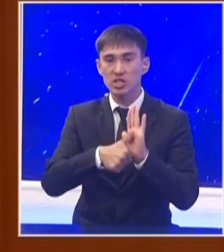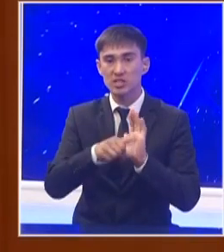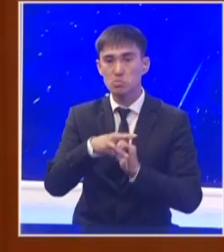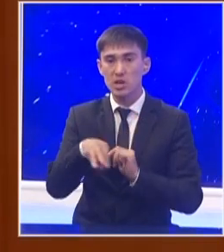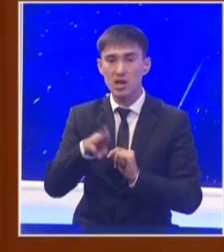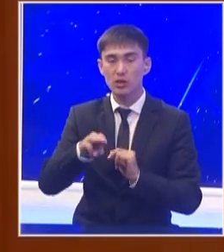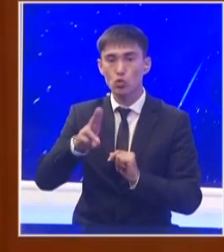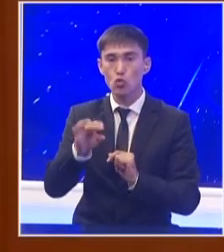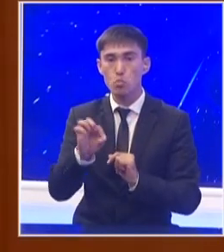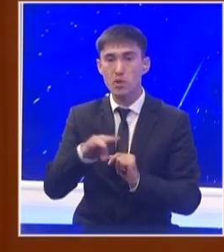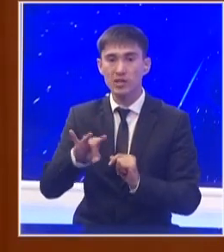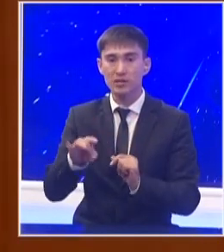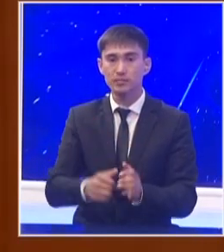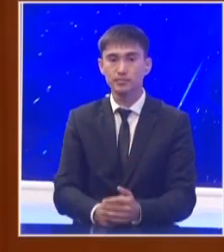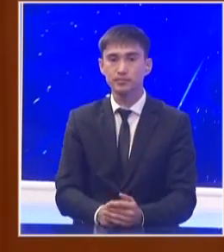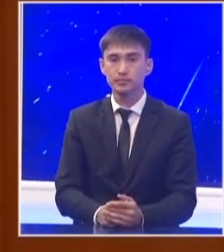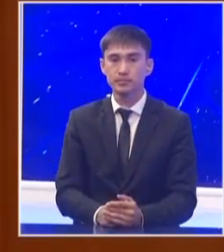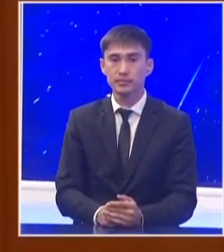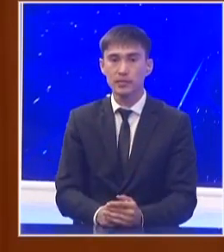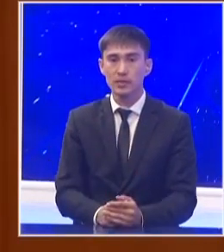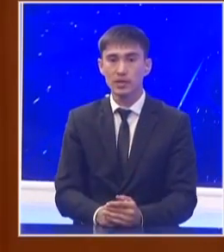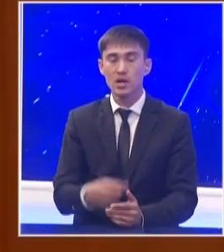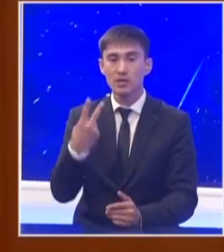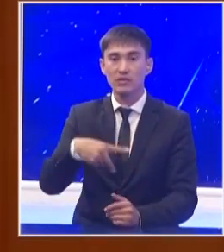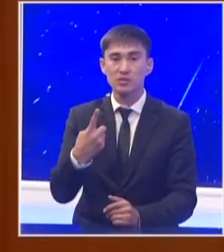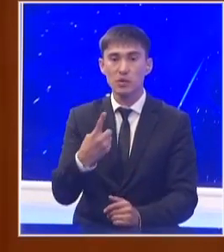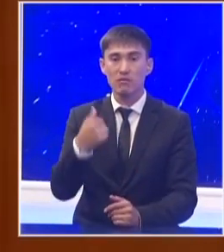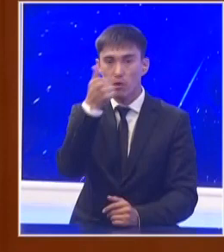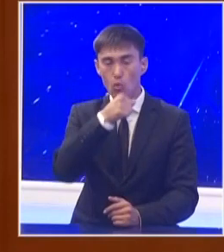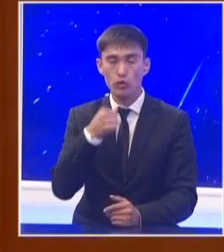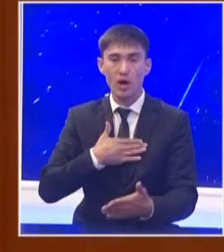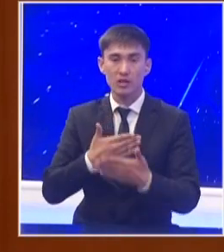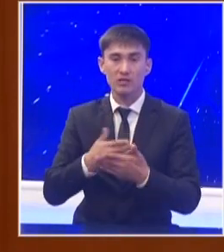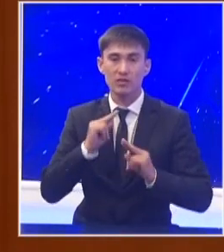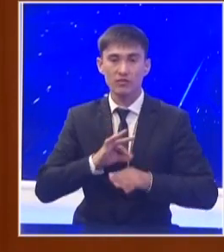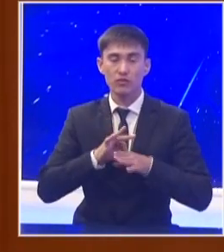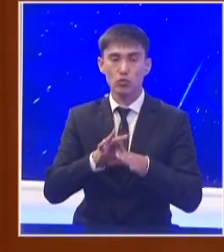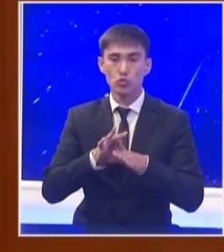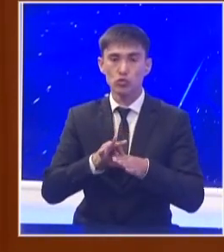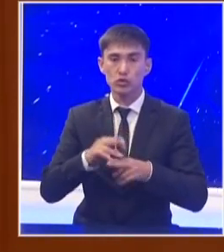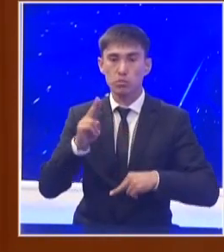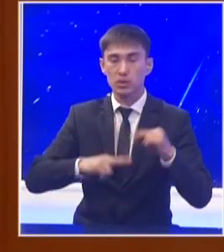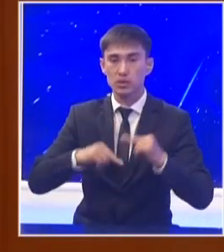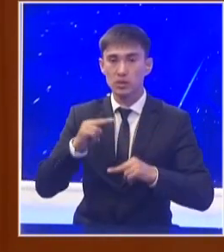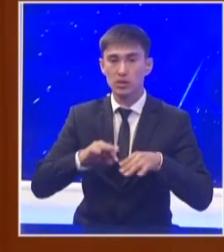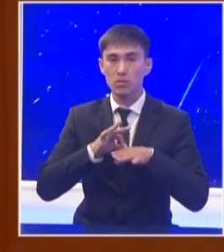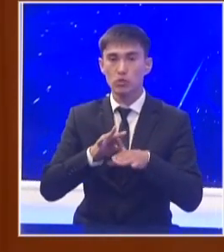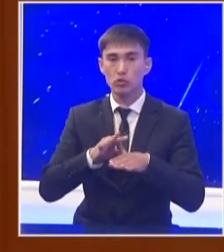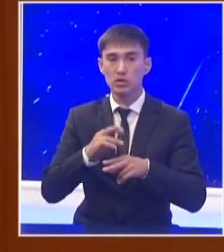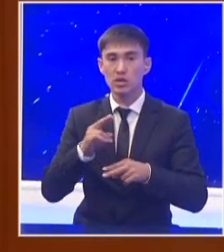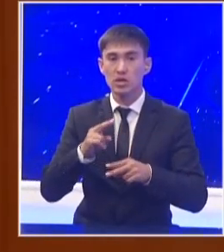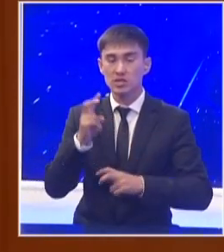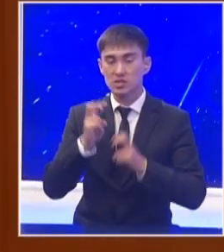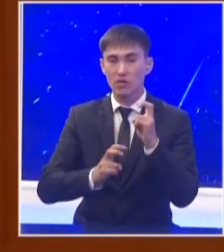миллиардов кубических метров. С июня 2021 года активно ведутся строительно-монтажные работы по первому этапу проекта строительства завода по